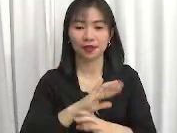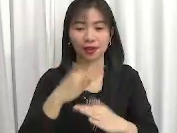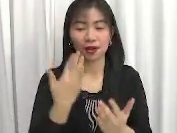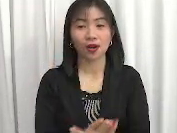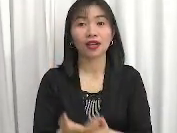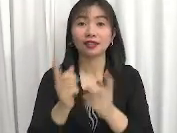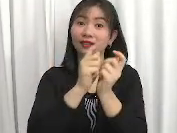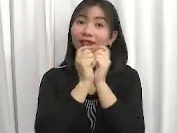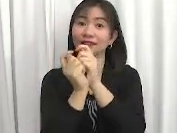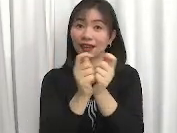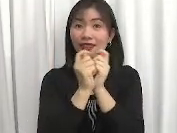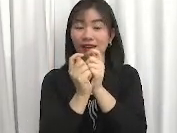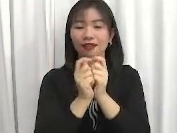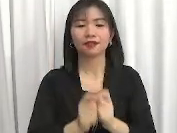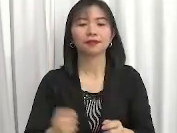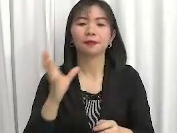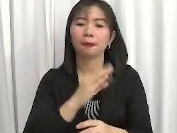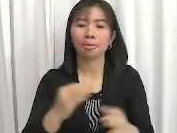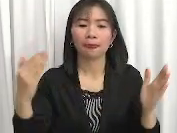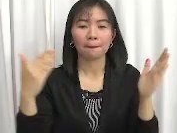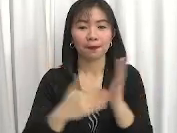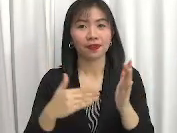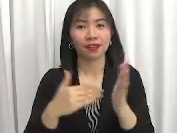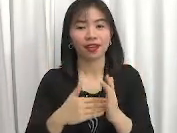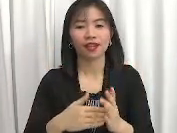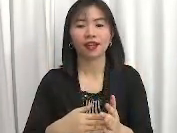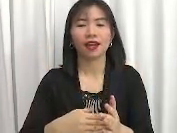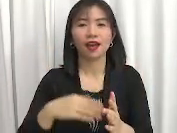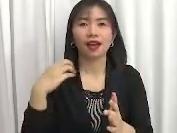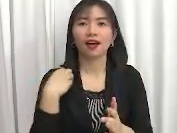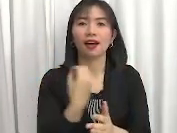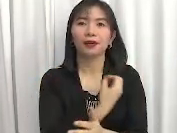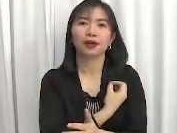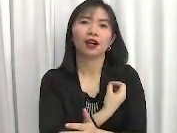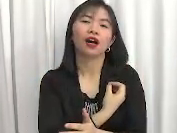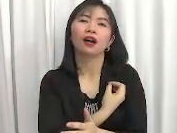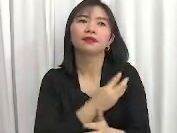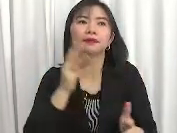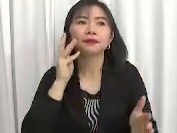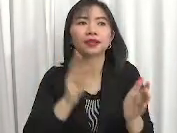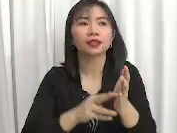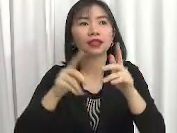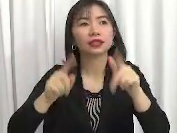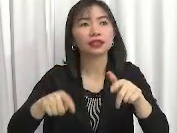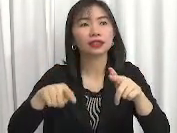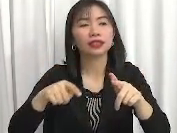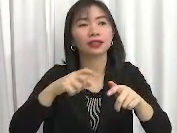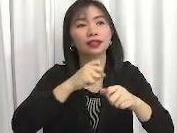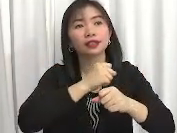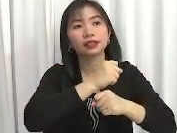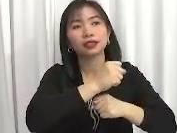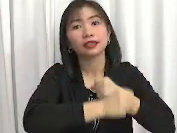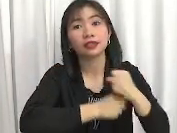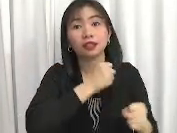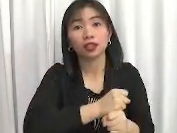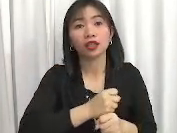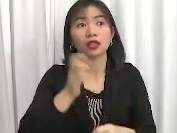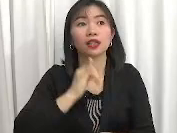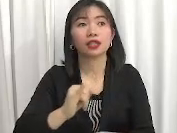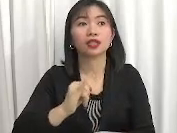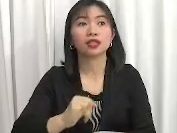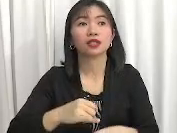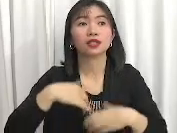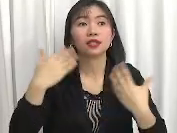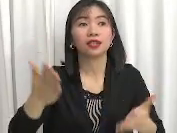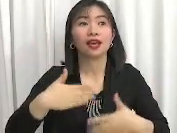nagkakasama-sama tayo. At tatandaan ang ating tema ngayong taong ito, ngayong bagong taon ay